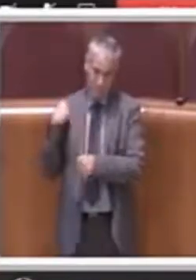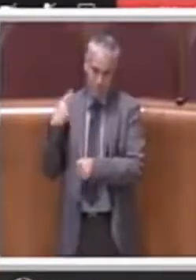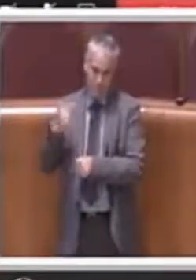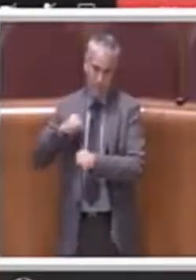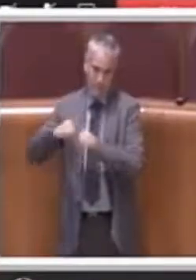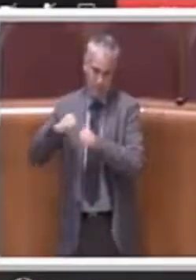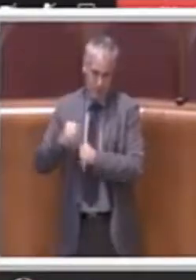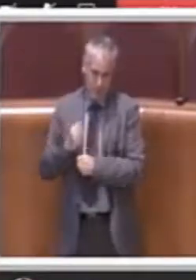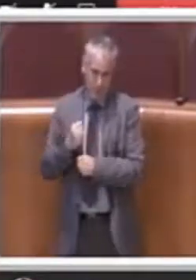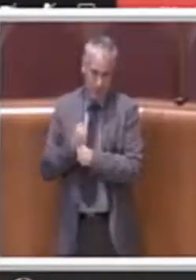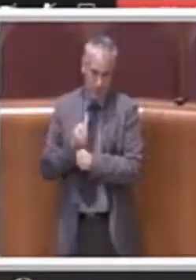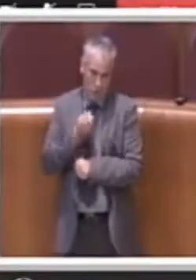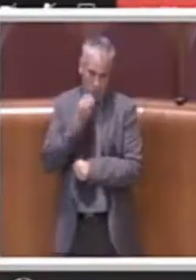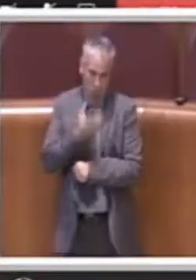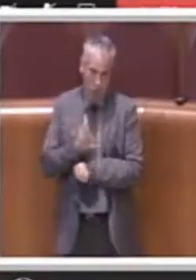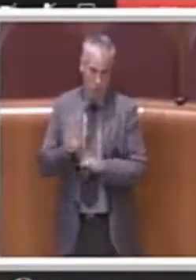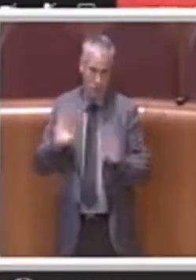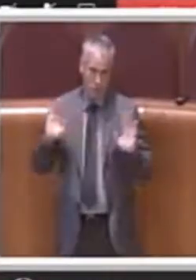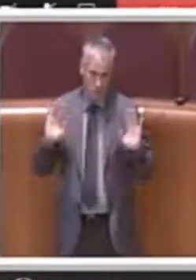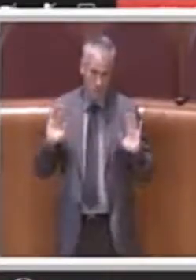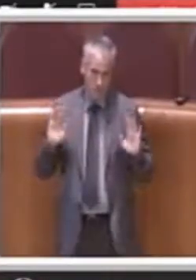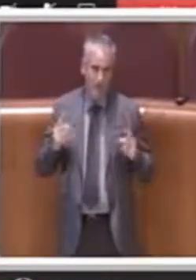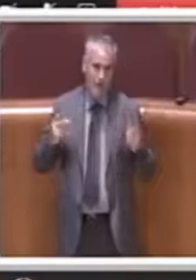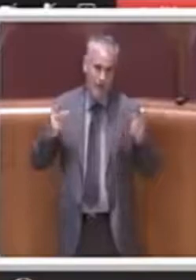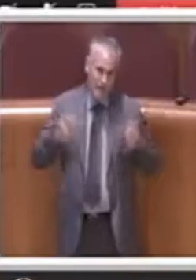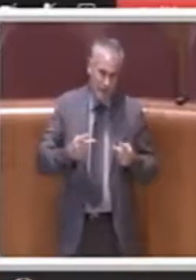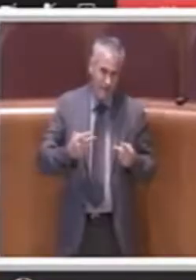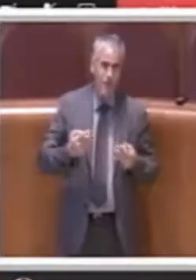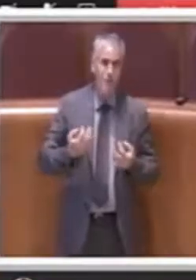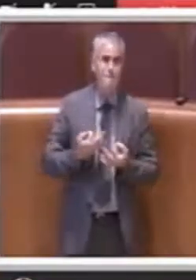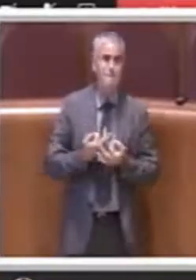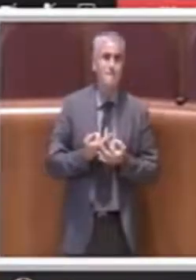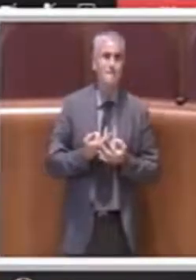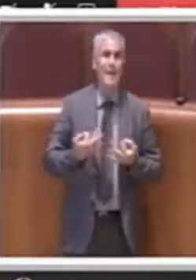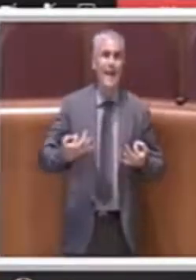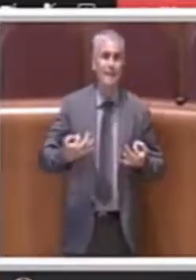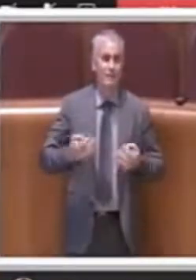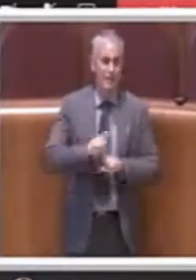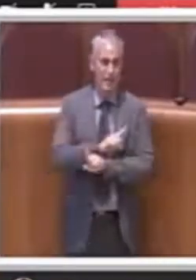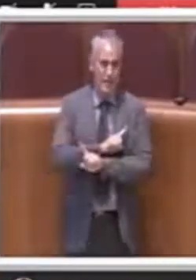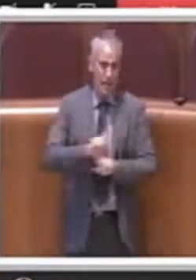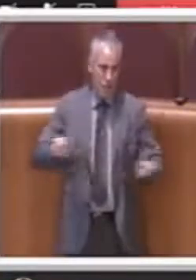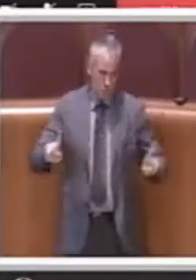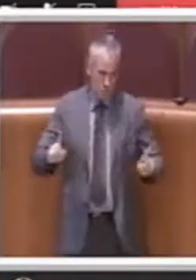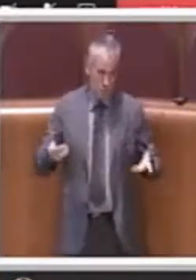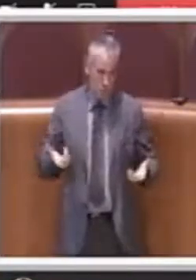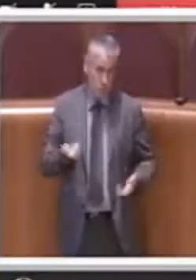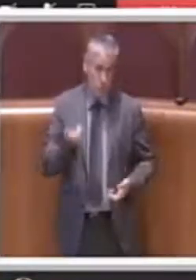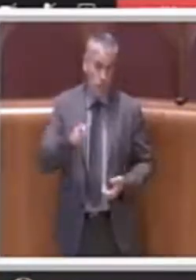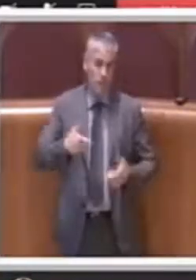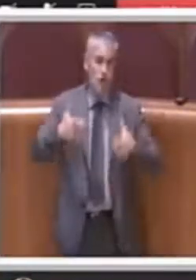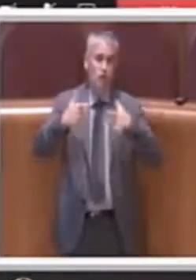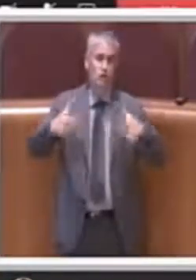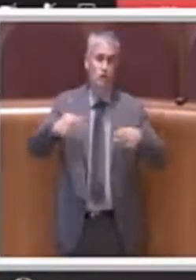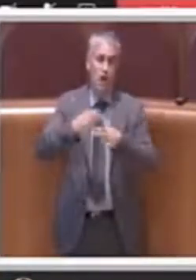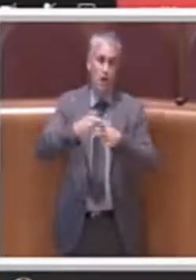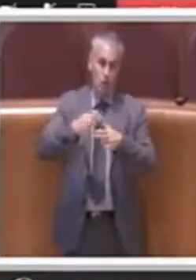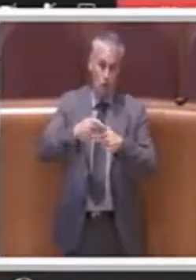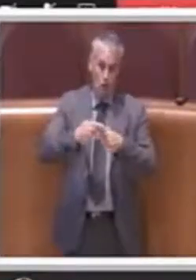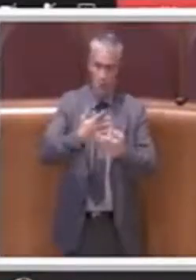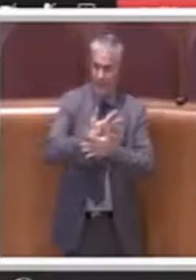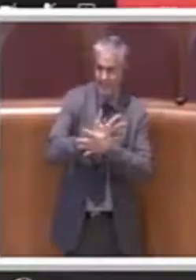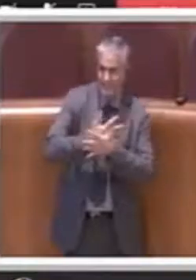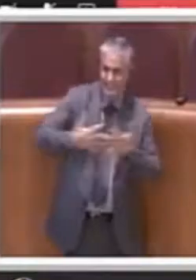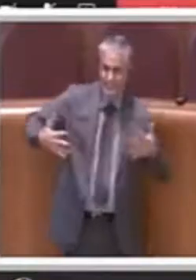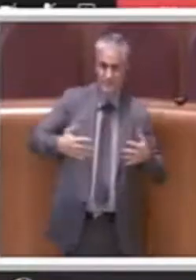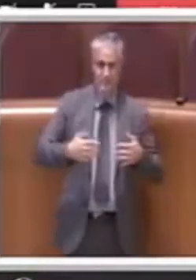è vero, ripeto, perfetti non si è, non lo sarà nessuno, non lo sarà mai, perché questa è una città difficile, troppo grande